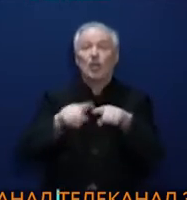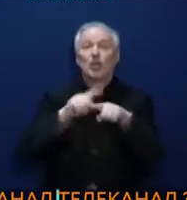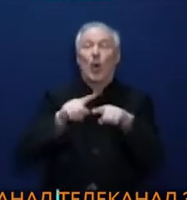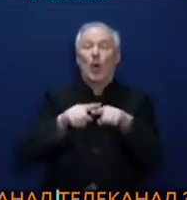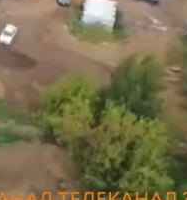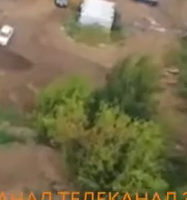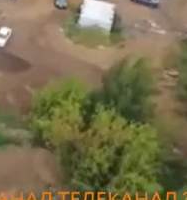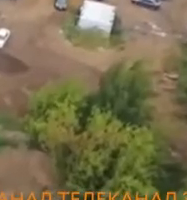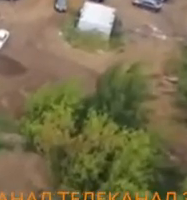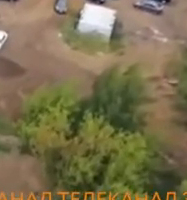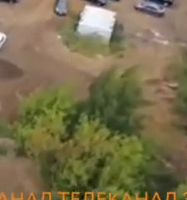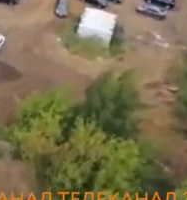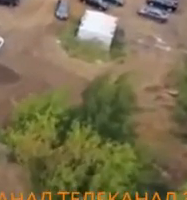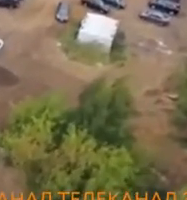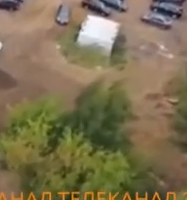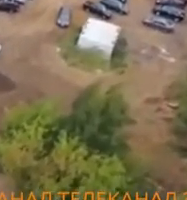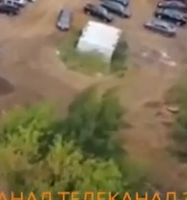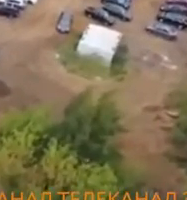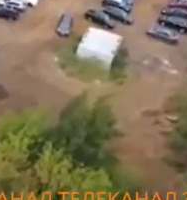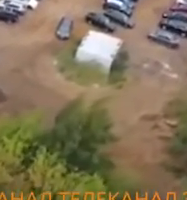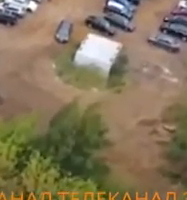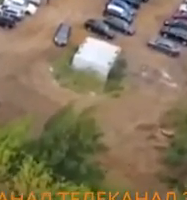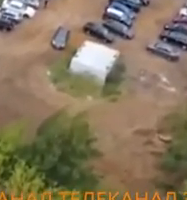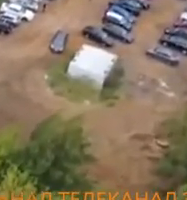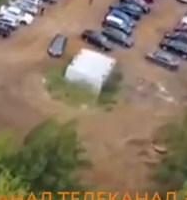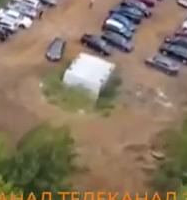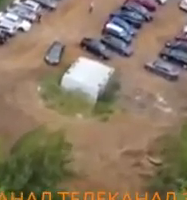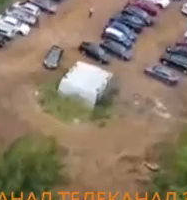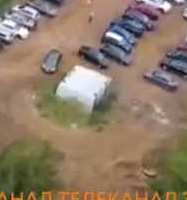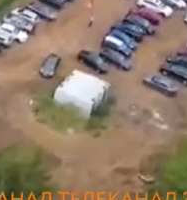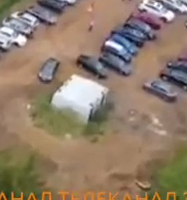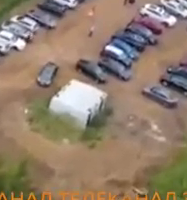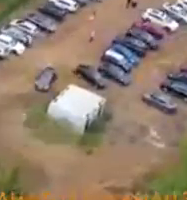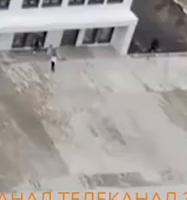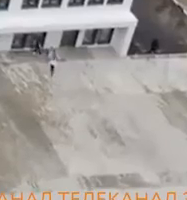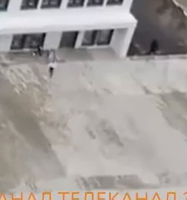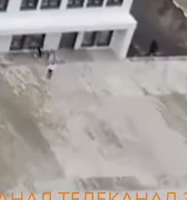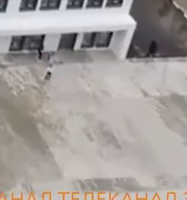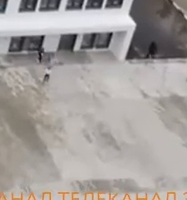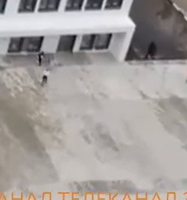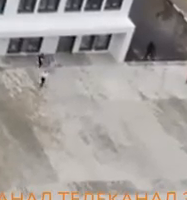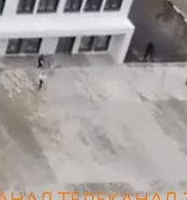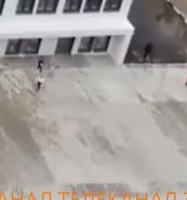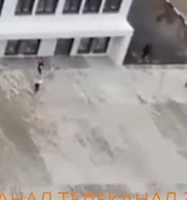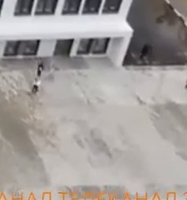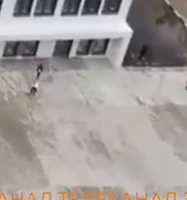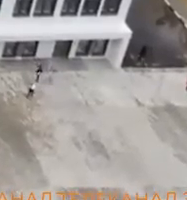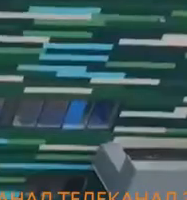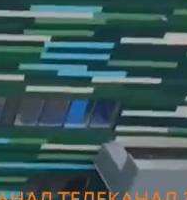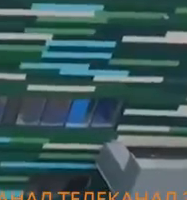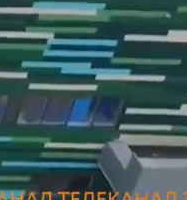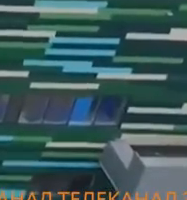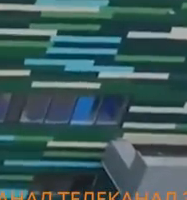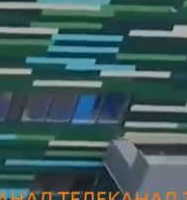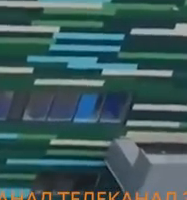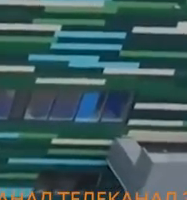Солнечногорск, Видное, Кашир. Поднимая тему образования, Андрей Воробьев призвал активнее работать над созданием новых учебных заведений. Порядка 30 школ